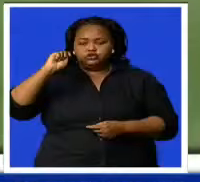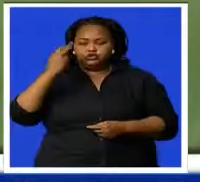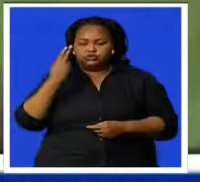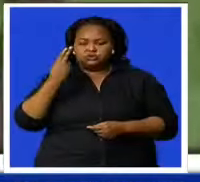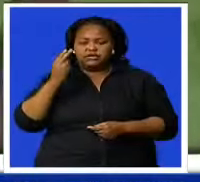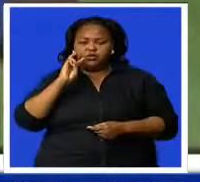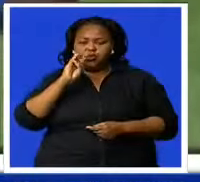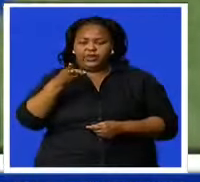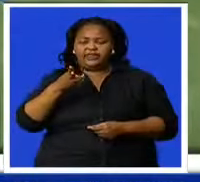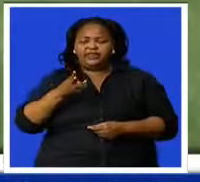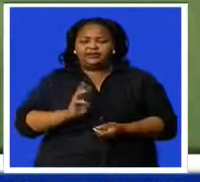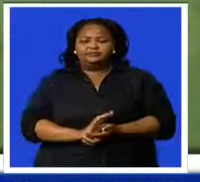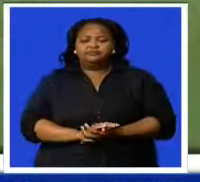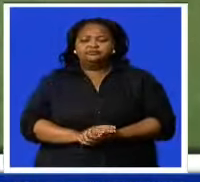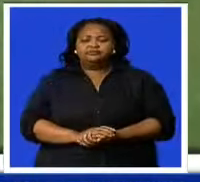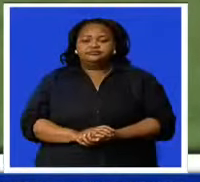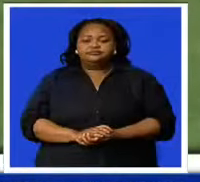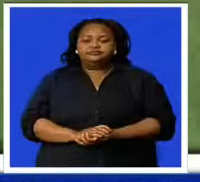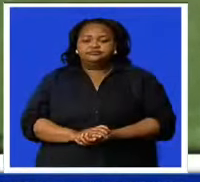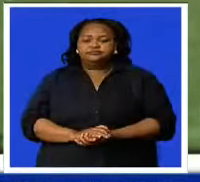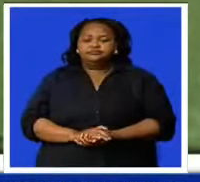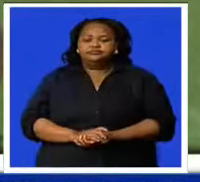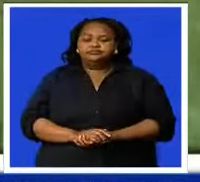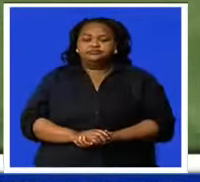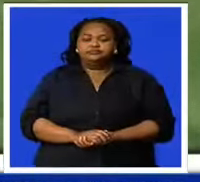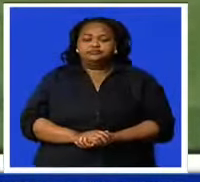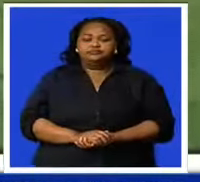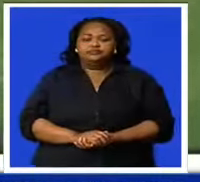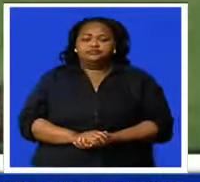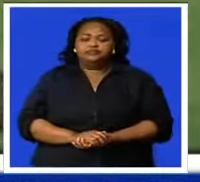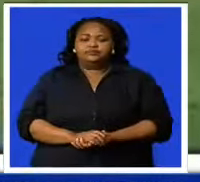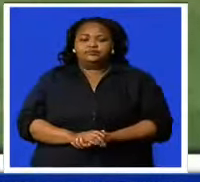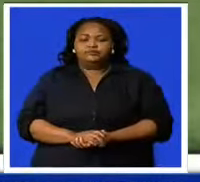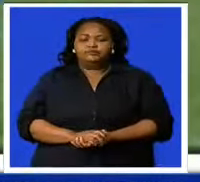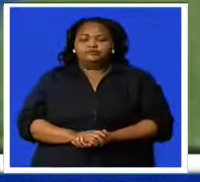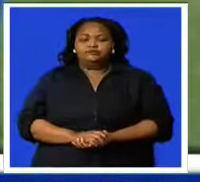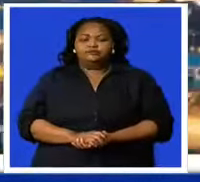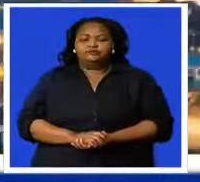msibi umbeko uhlanganiswa ngoFabrice Msonera tithombe tichamuka kaCOSAFA TV.